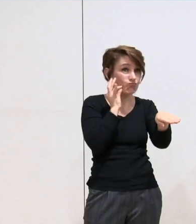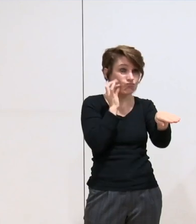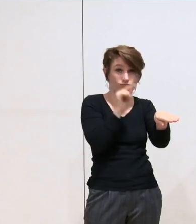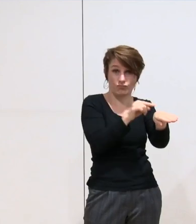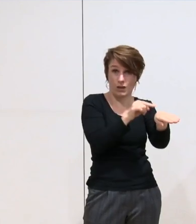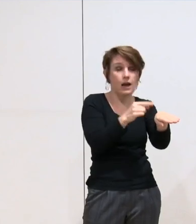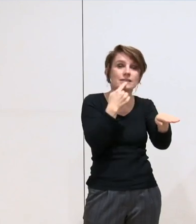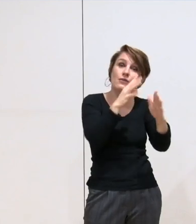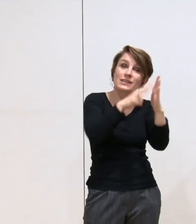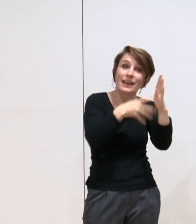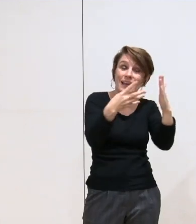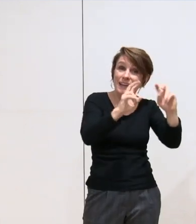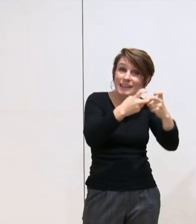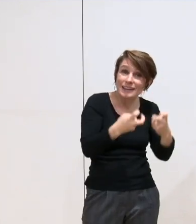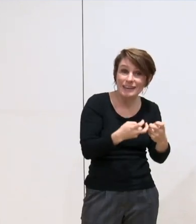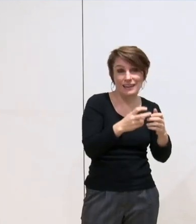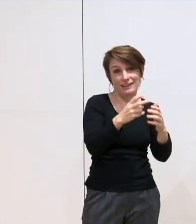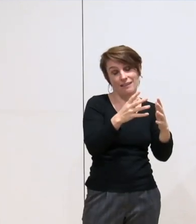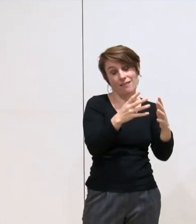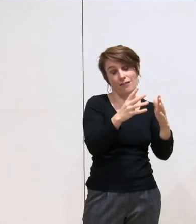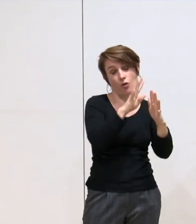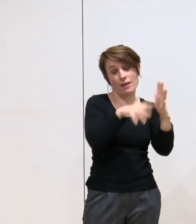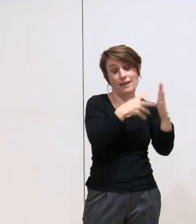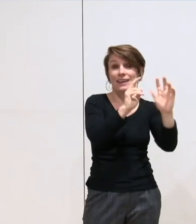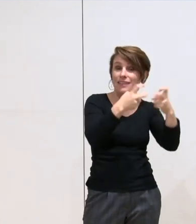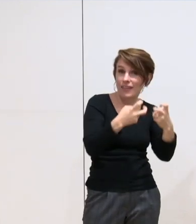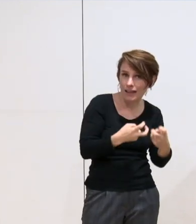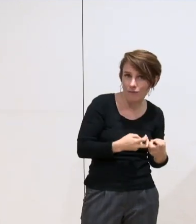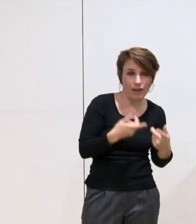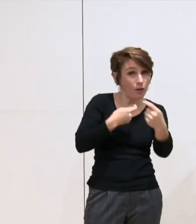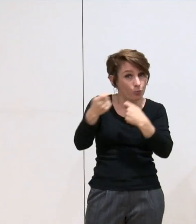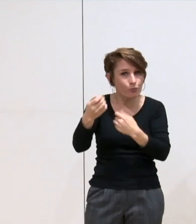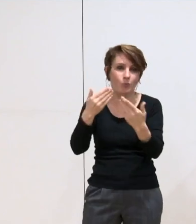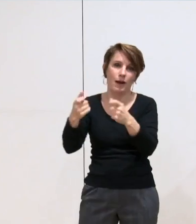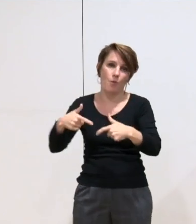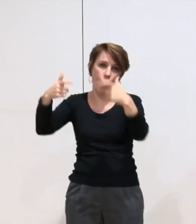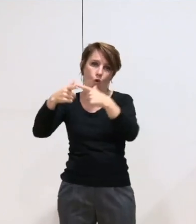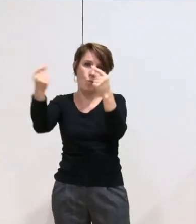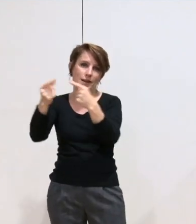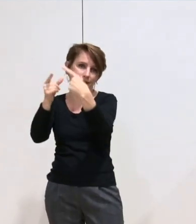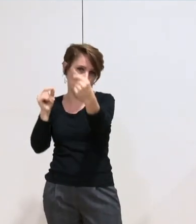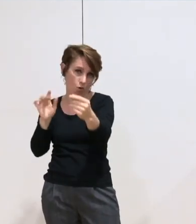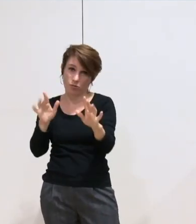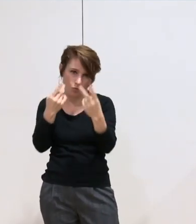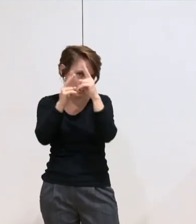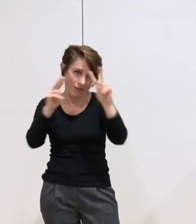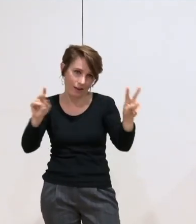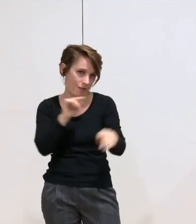qui concerne les manifestations qui ont lieu à l'intérieur même du palais des sports. Enfin, sur la